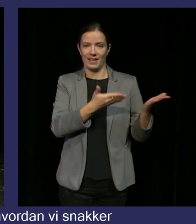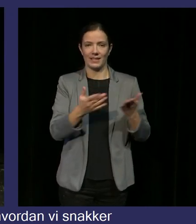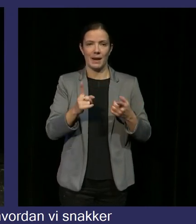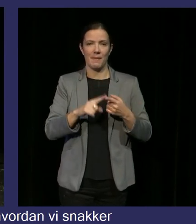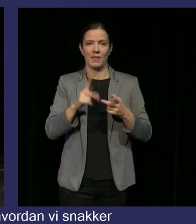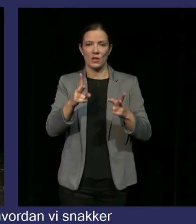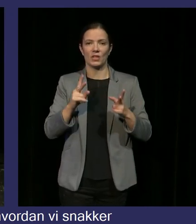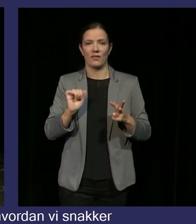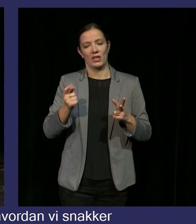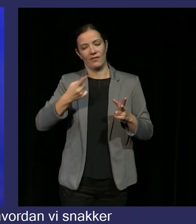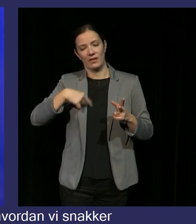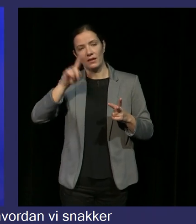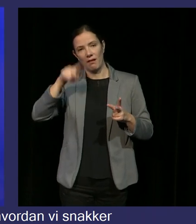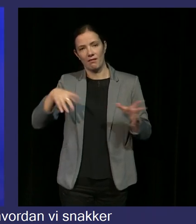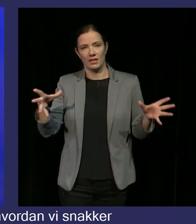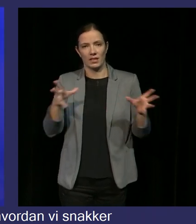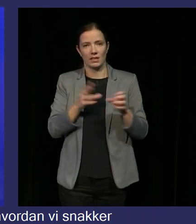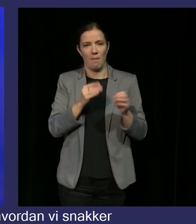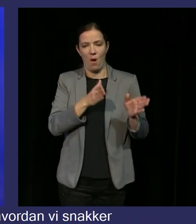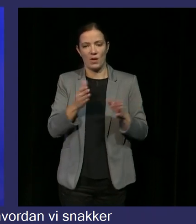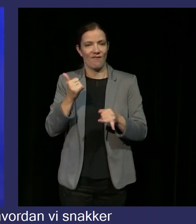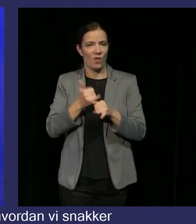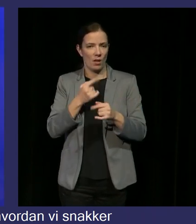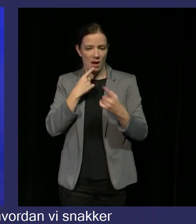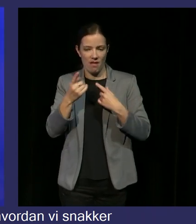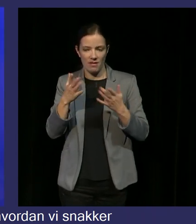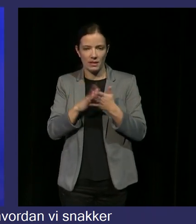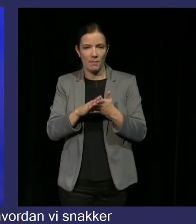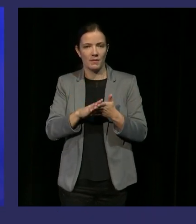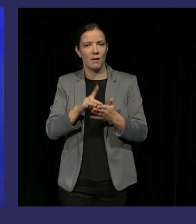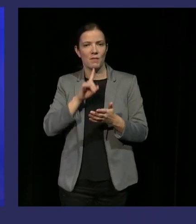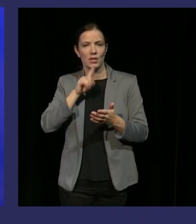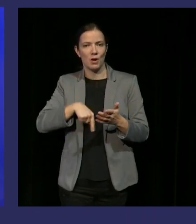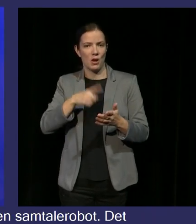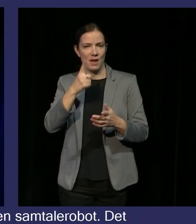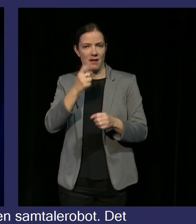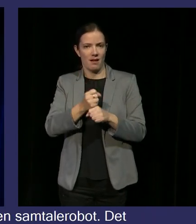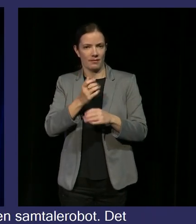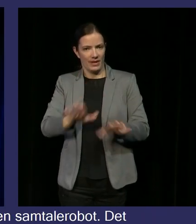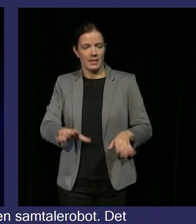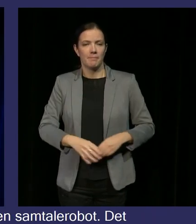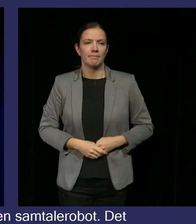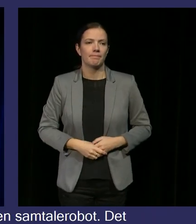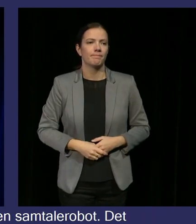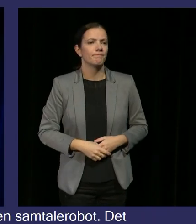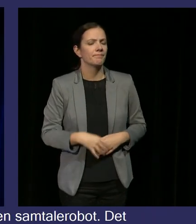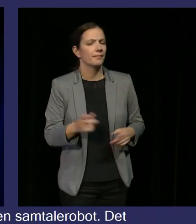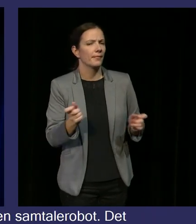også for at vi skal kunne samordne hvordan vi snakker sammen og spørre bare en gang. Den informasjonen,